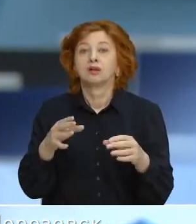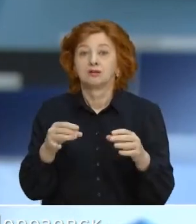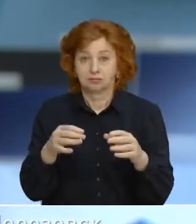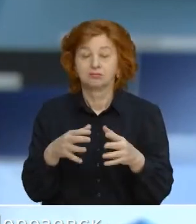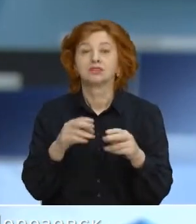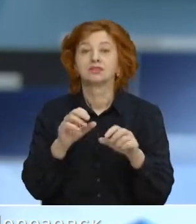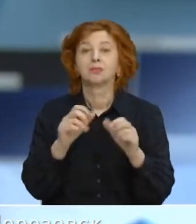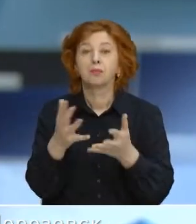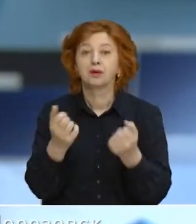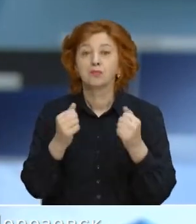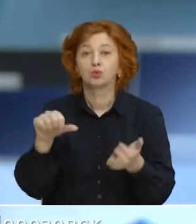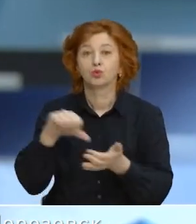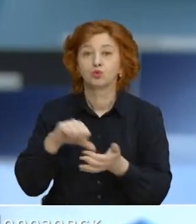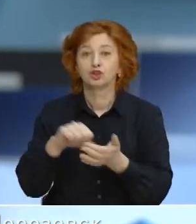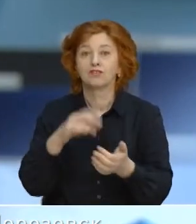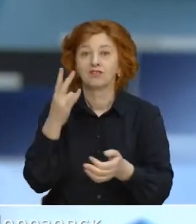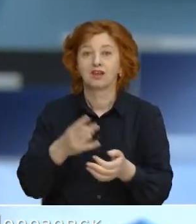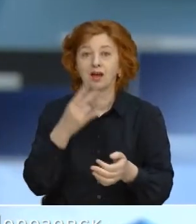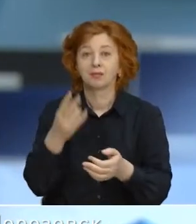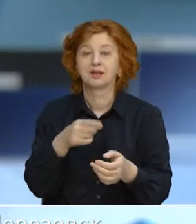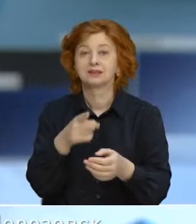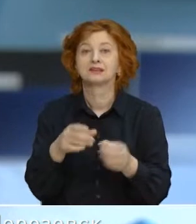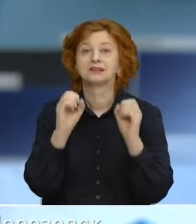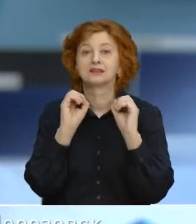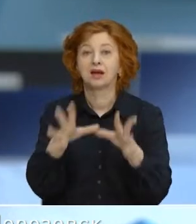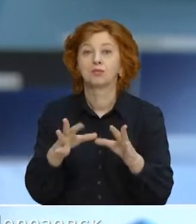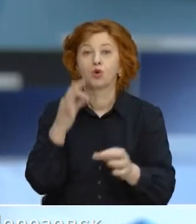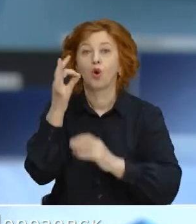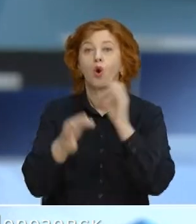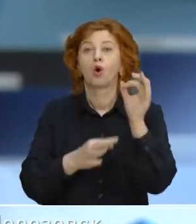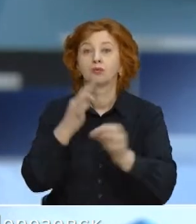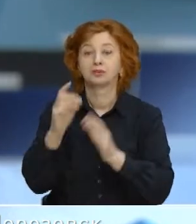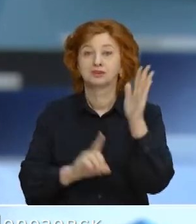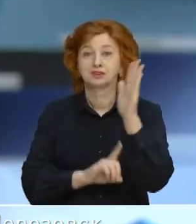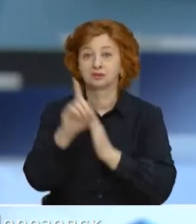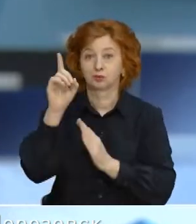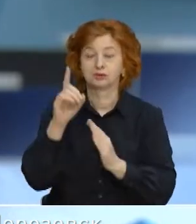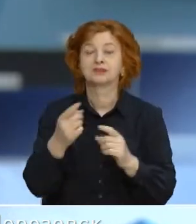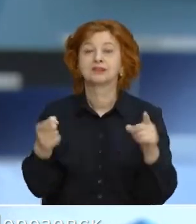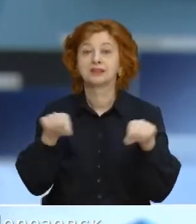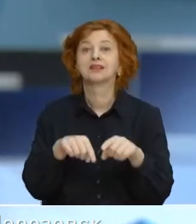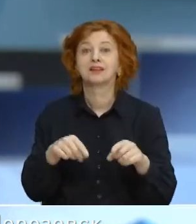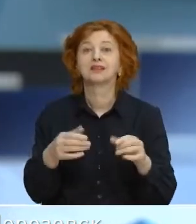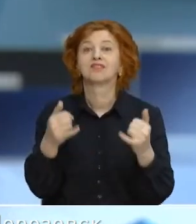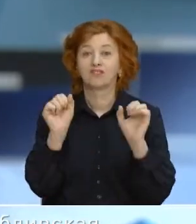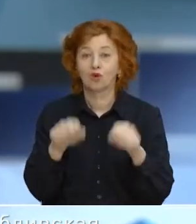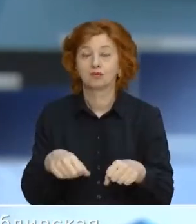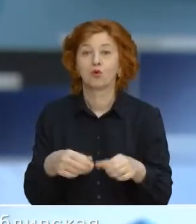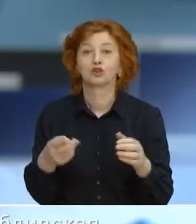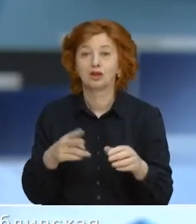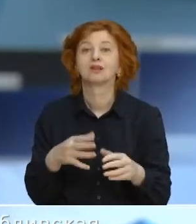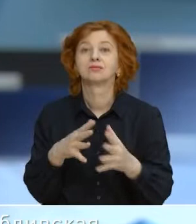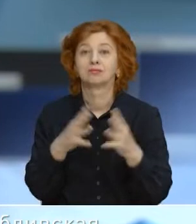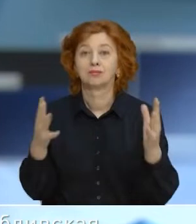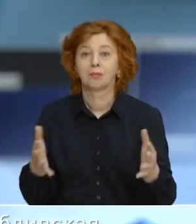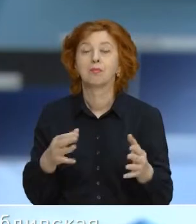разработках спутника, который уже в ноябре этого года запустят на орбиту Земли. Такое стало возможным благодаря федеральной программе